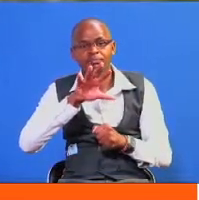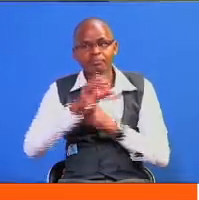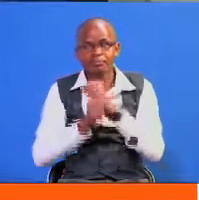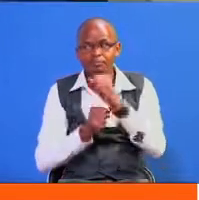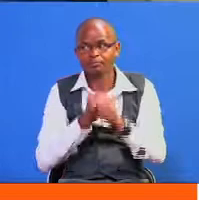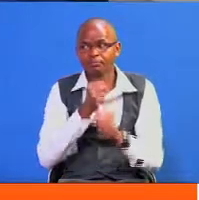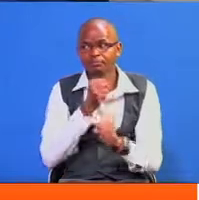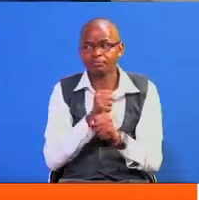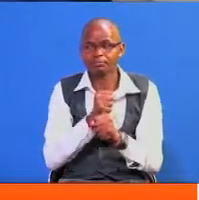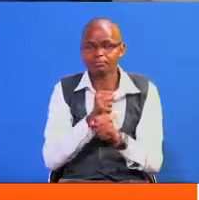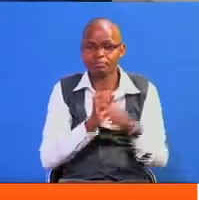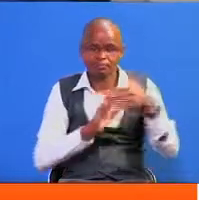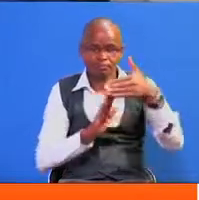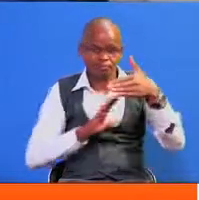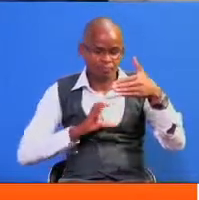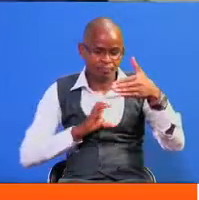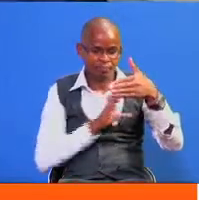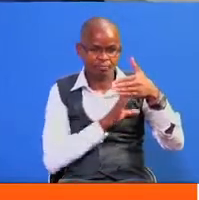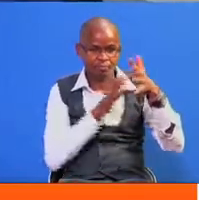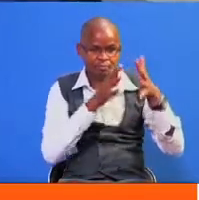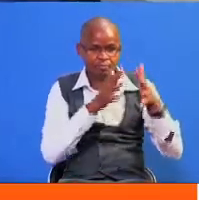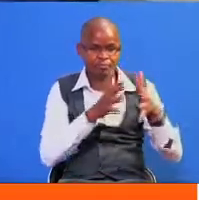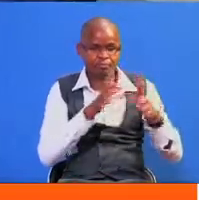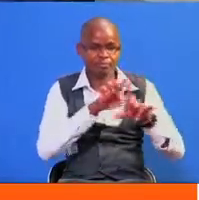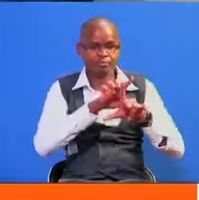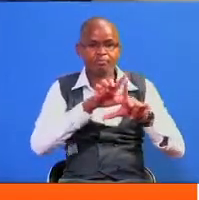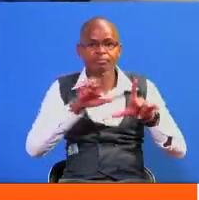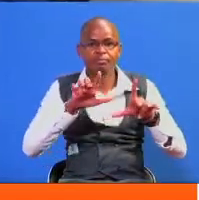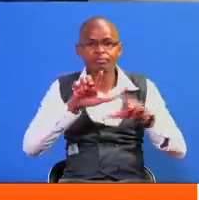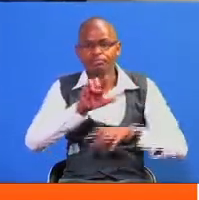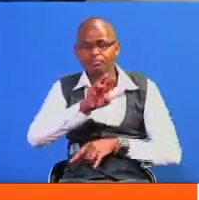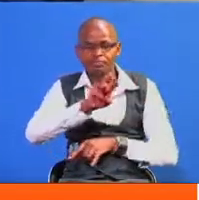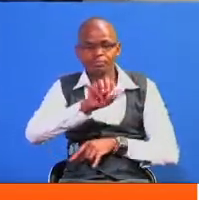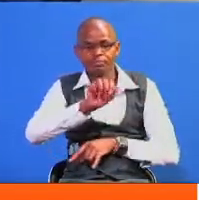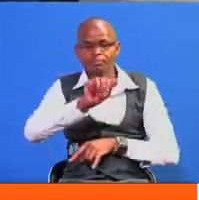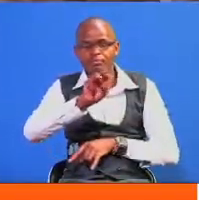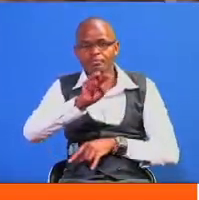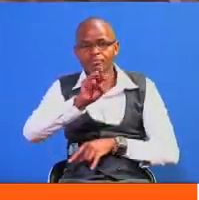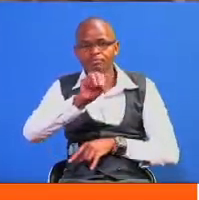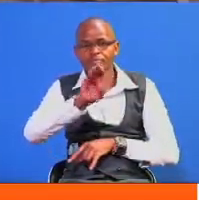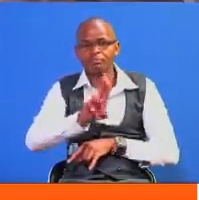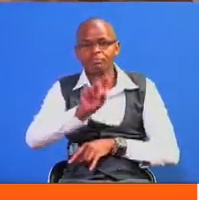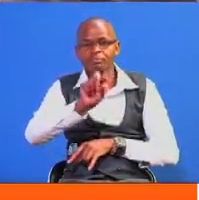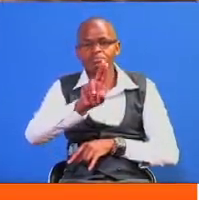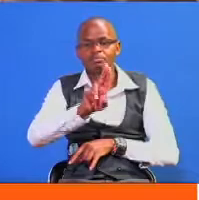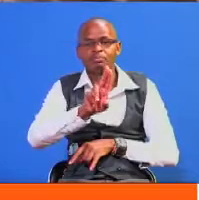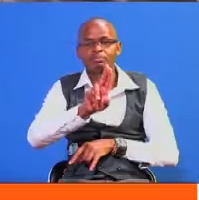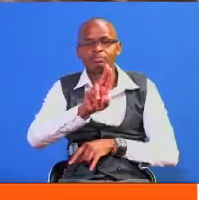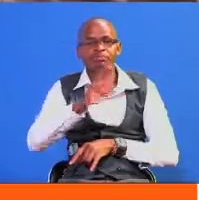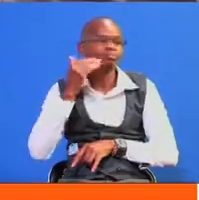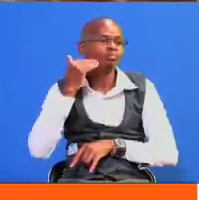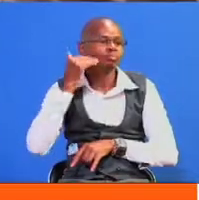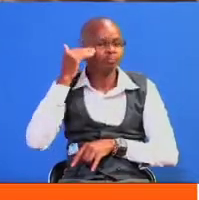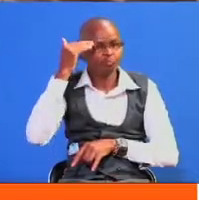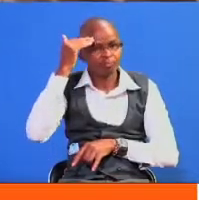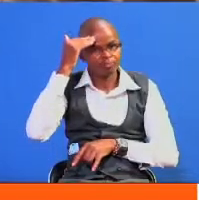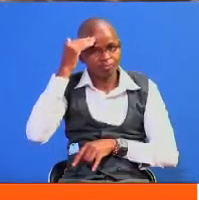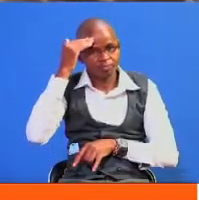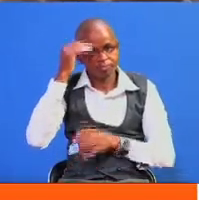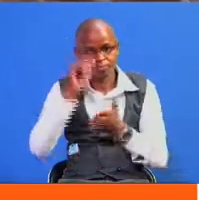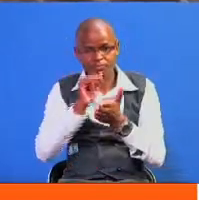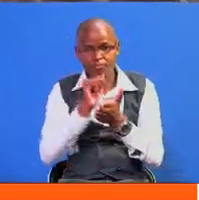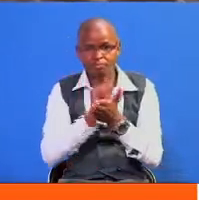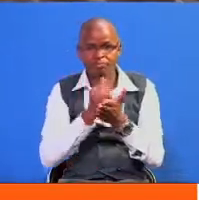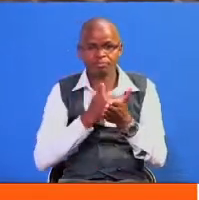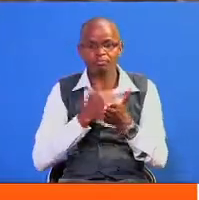85 years. Naibu kamishna wa kaunti ya Mto Athi Charles Wambugu alisema amri ya koti inayodaiwa kwamba mwanamke